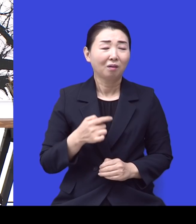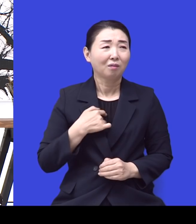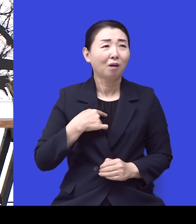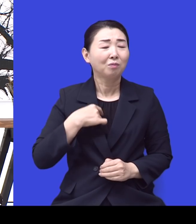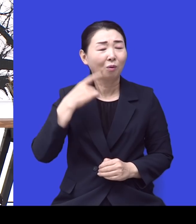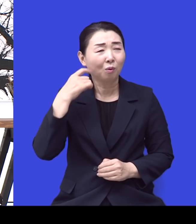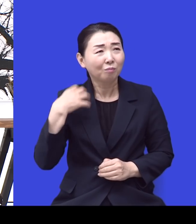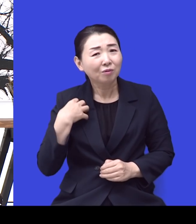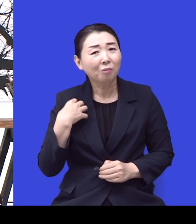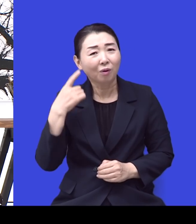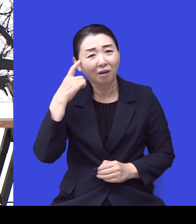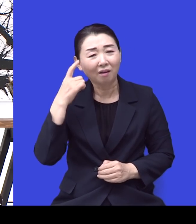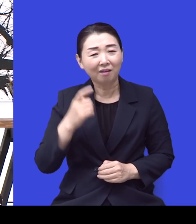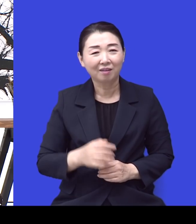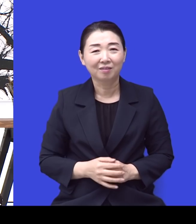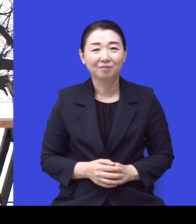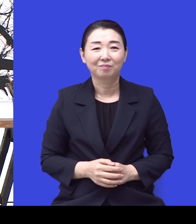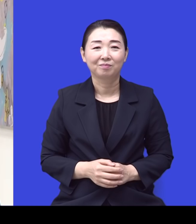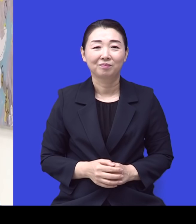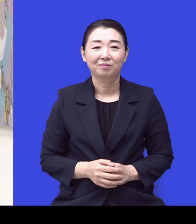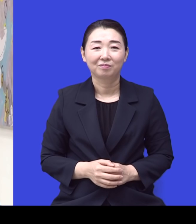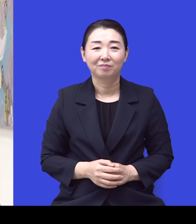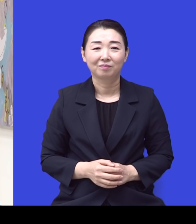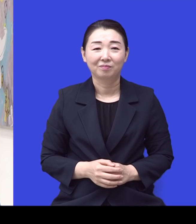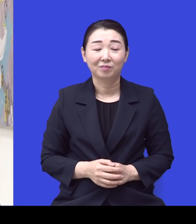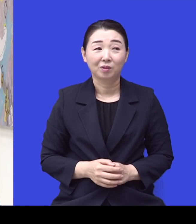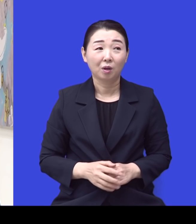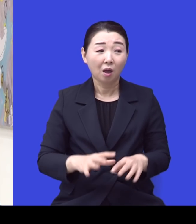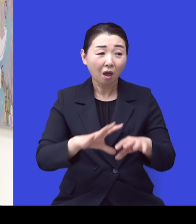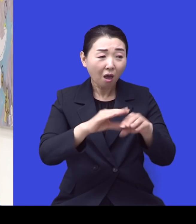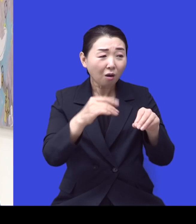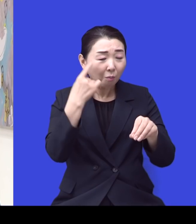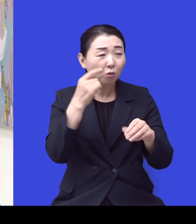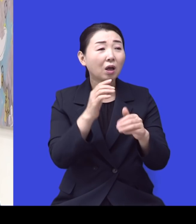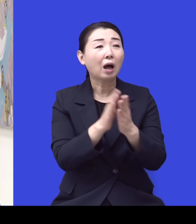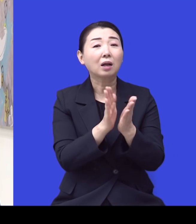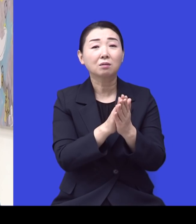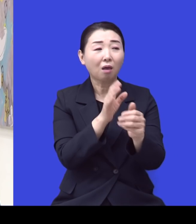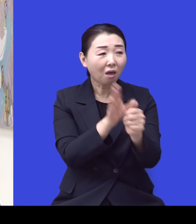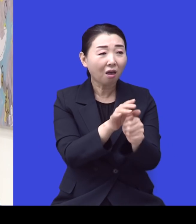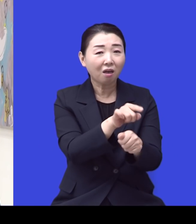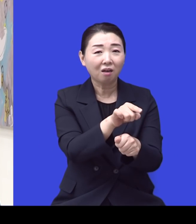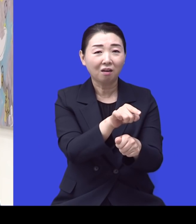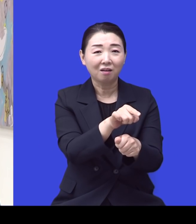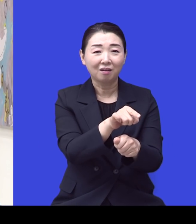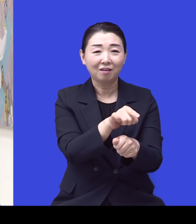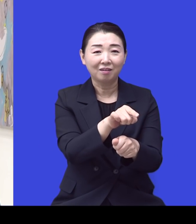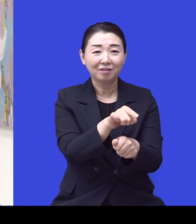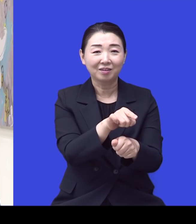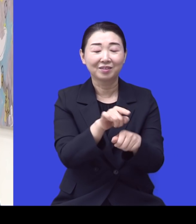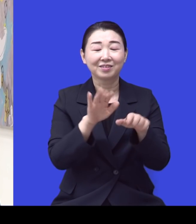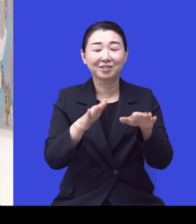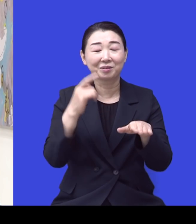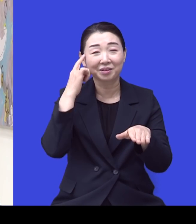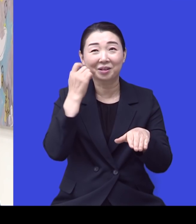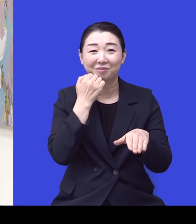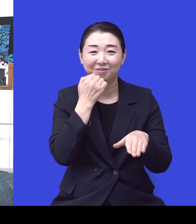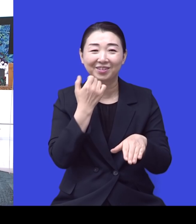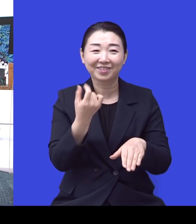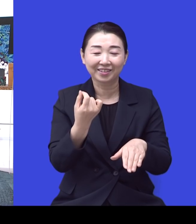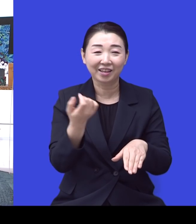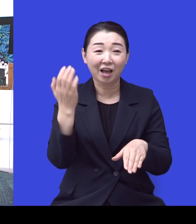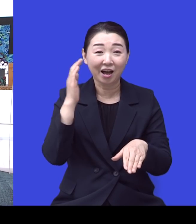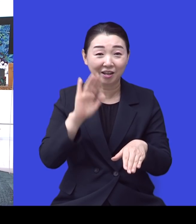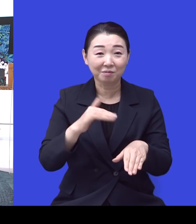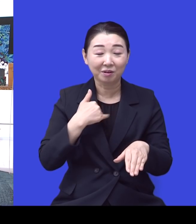나한테 부담스럽고. 그거를 예. 왜 하냐. 자기 숙제는 자기가 해야지. 그러면서 제가 지금 생각하면 웃기는 네네. 얘기인데 네네.